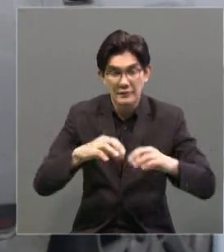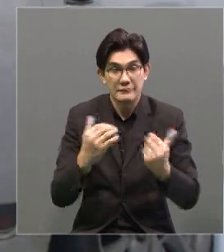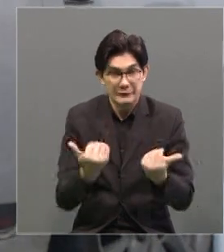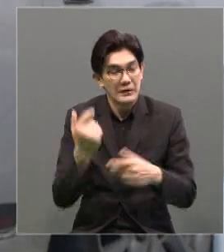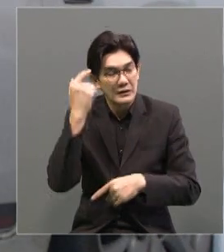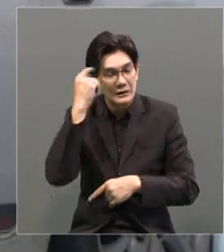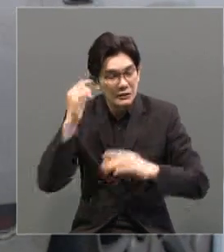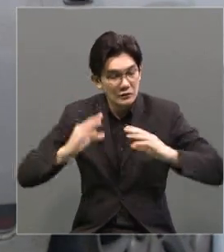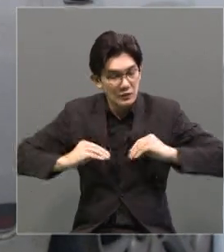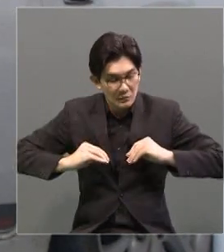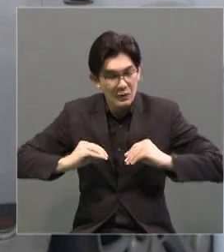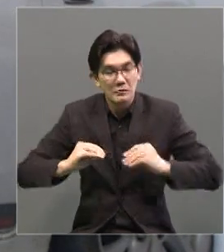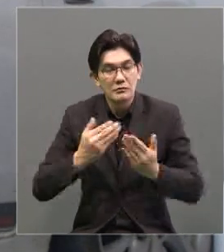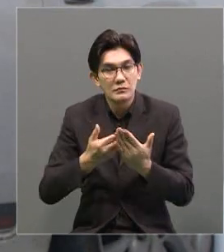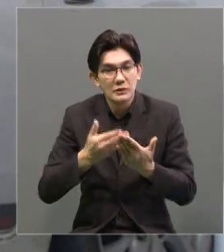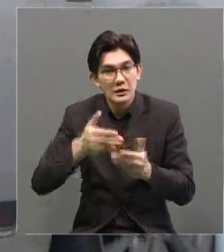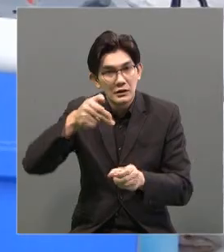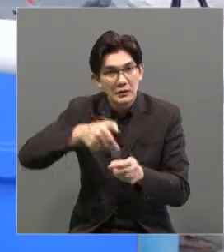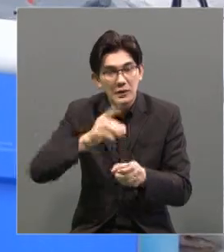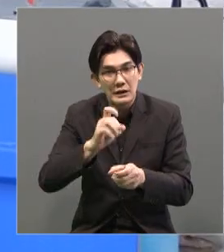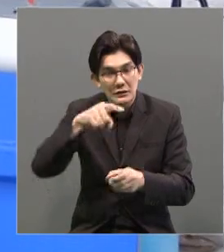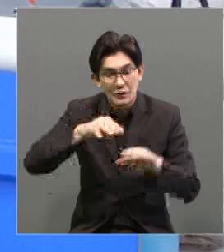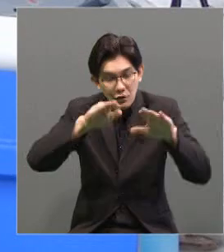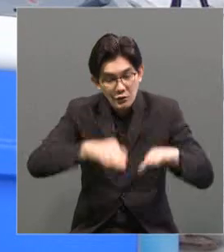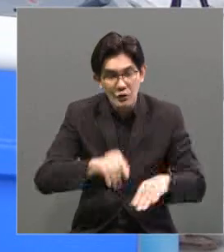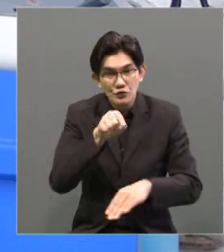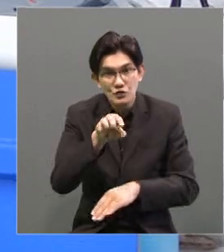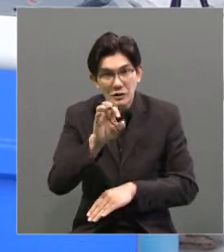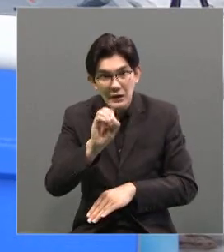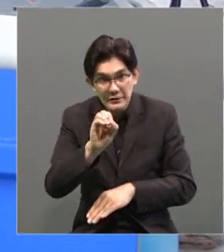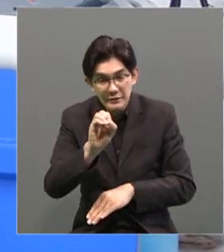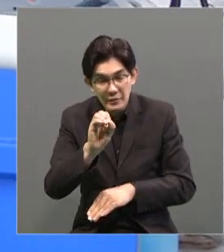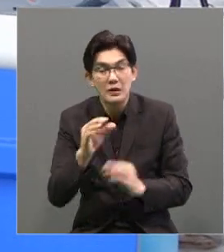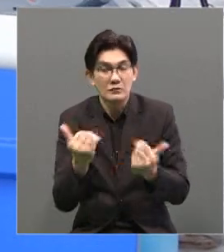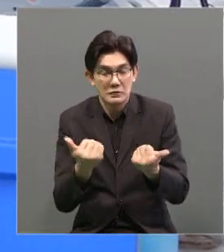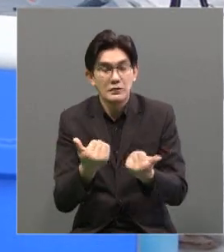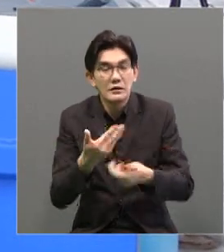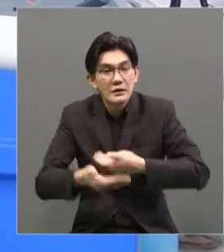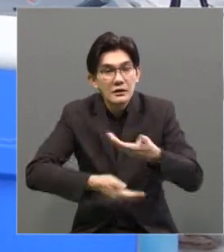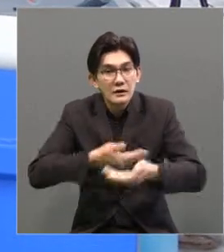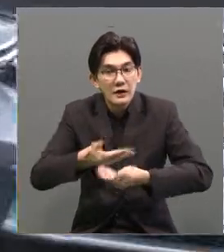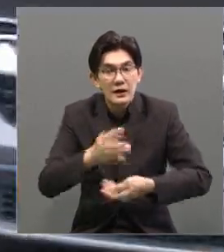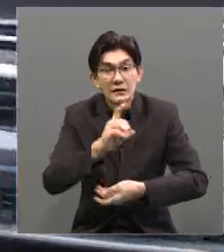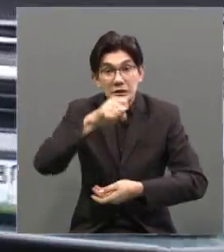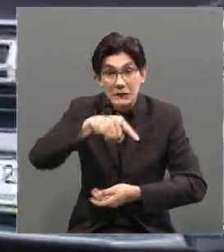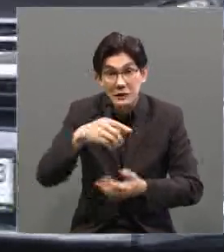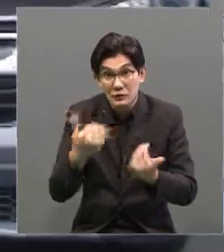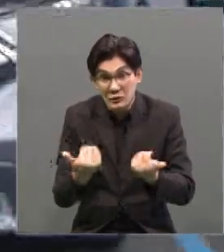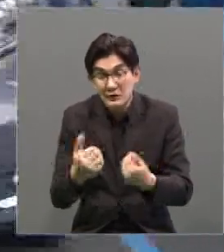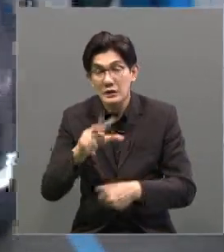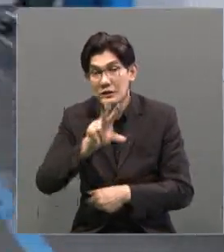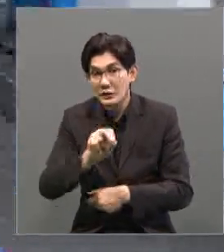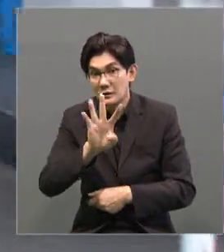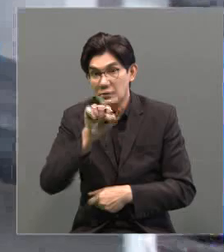จึงได้เห็นชอบให้ปรับลดราคาน้ำมันดีเซลลง50สตางค์ต่อลิตรส่งผลให้ราคาขายปลีกดีเซลนะคะตอนนี้อยู่